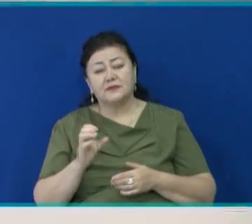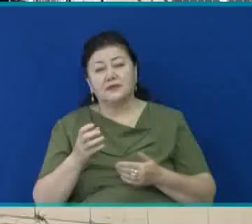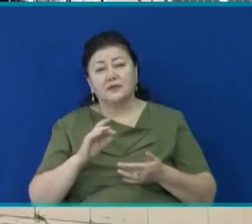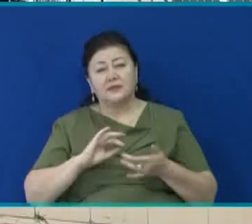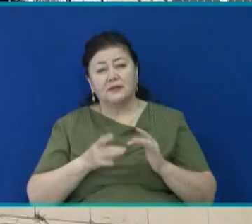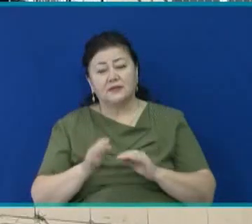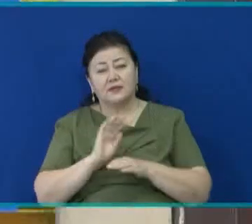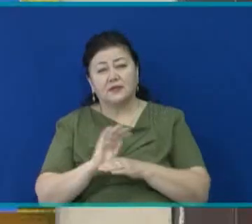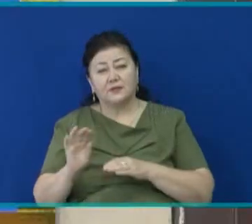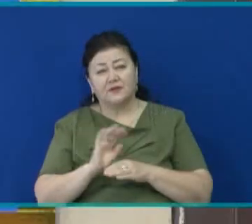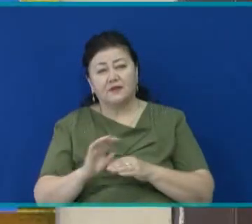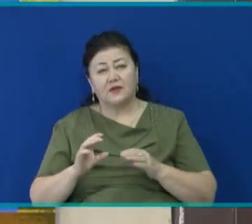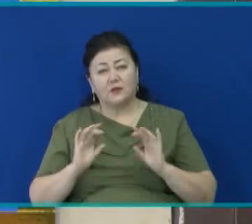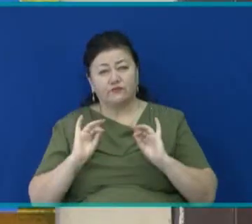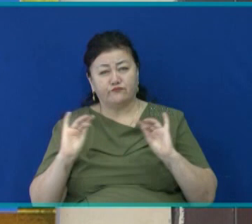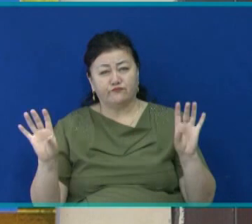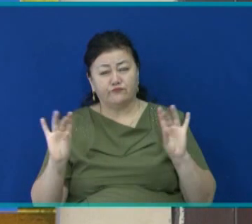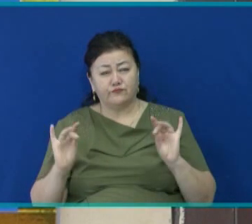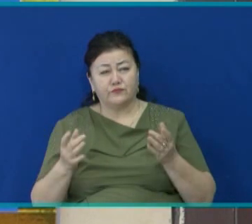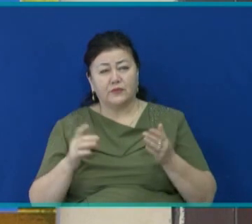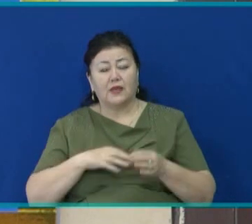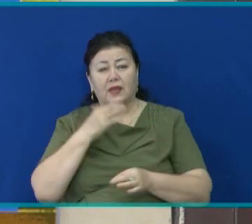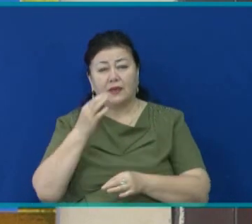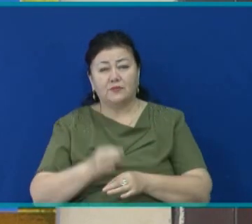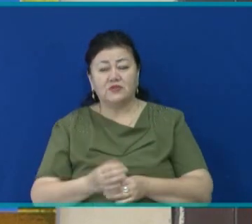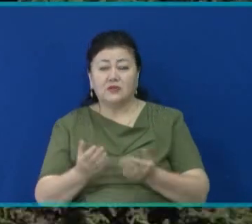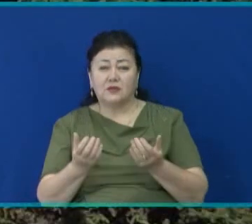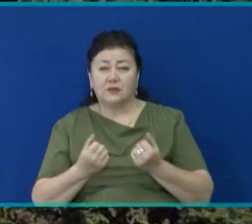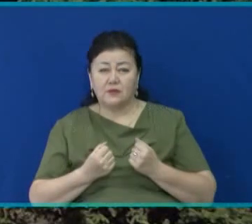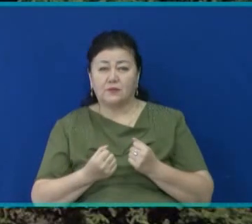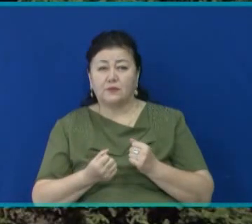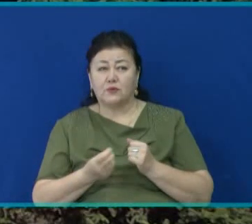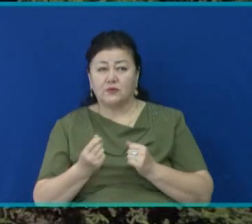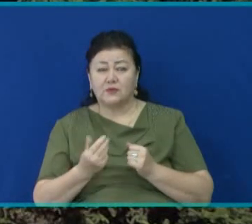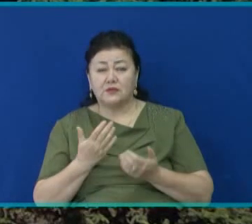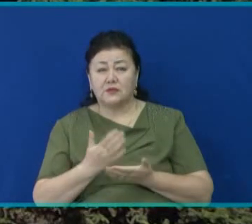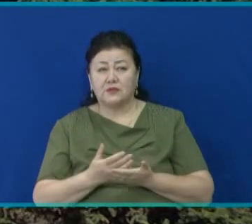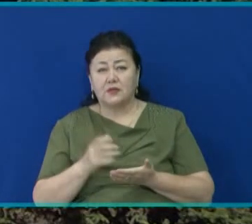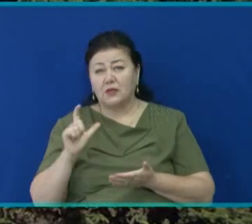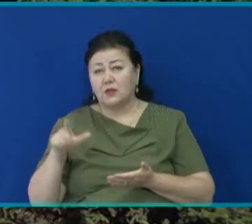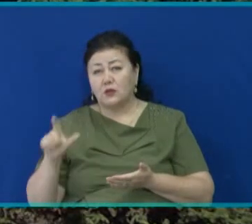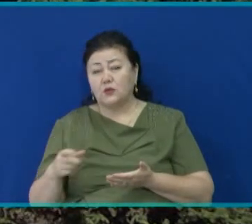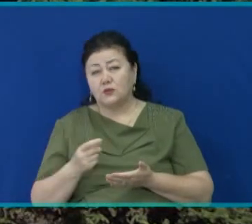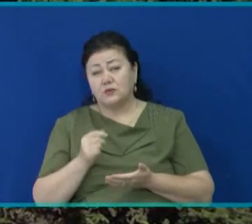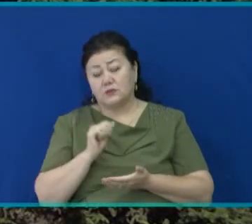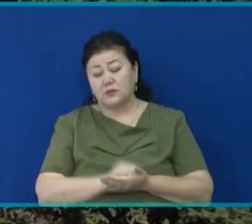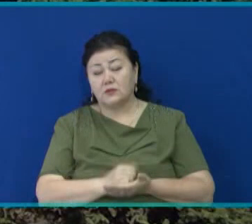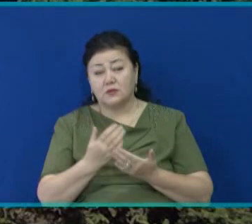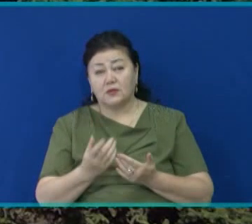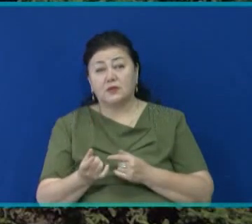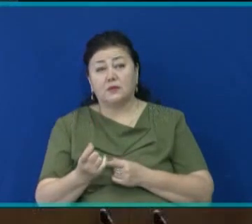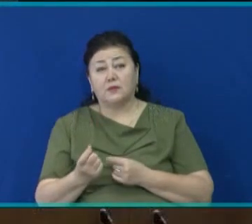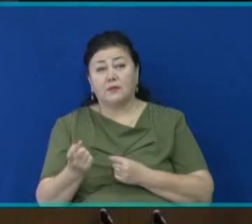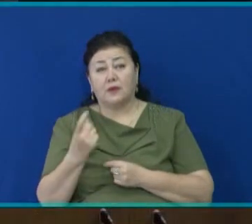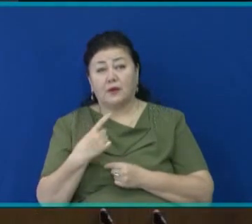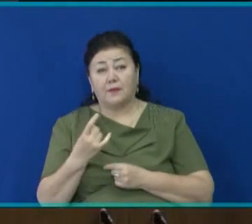на сайт. Тем, кто с ними связывается, они дают обещания и выманивают деньги. Людям, занимающим именно таким видом